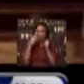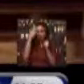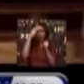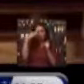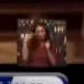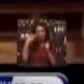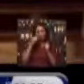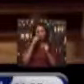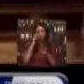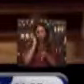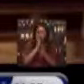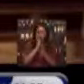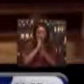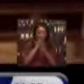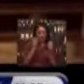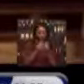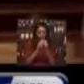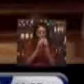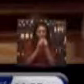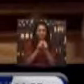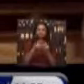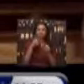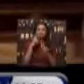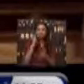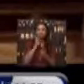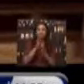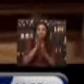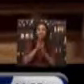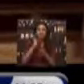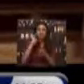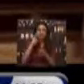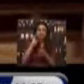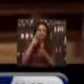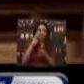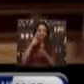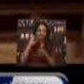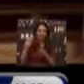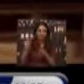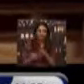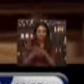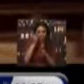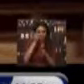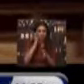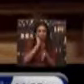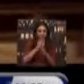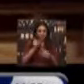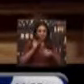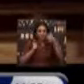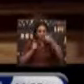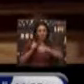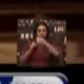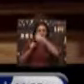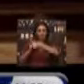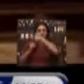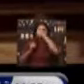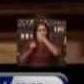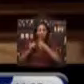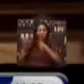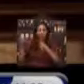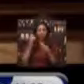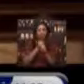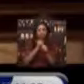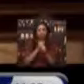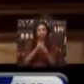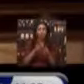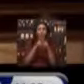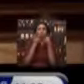مرة. اخترتي ازاي دور اميرة؟ معاكي رشدي اباظة، معاكي استاذ حسين رياض،